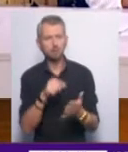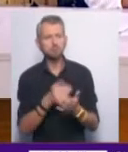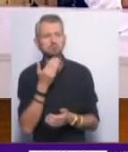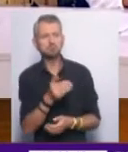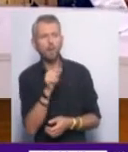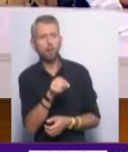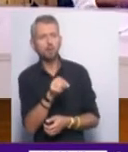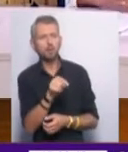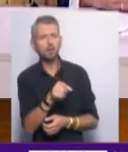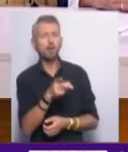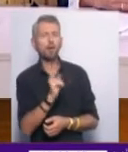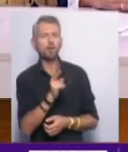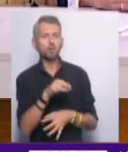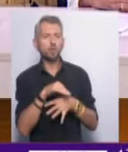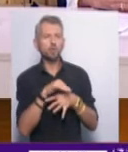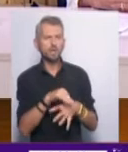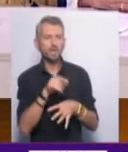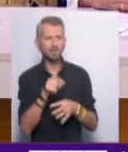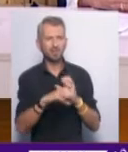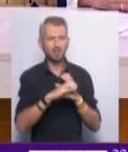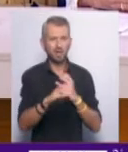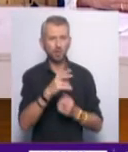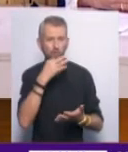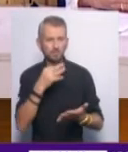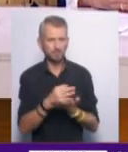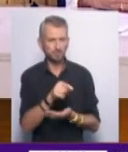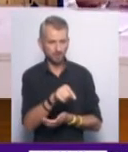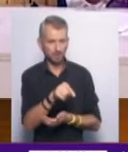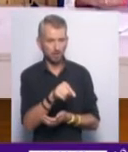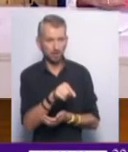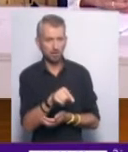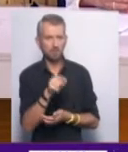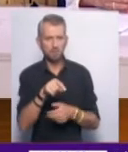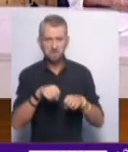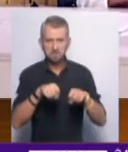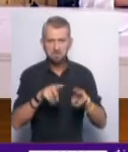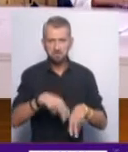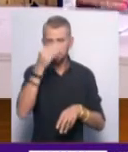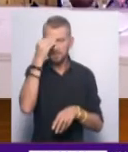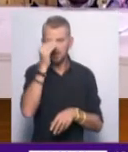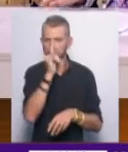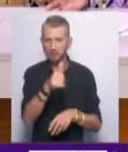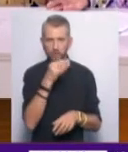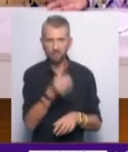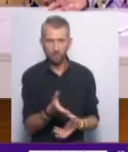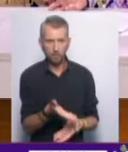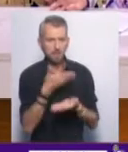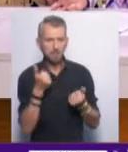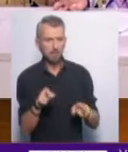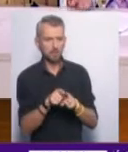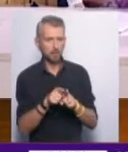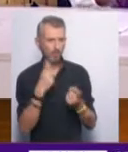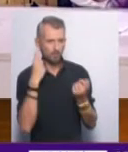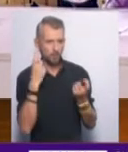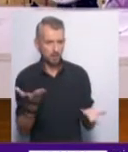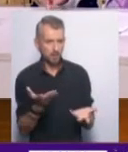цих монстрів, хто веде ці мережі, інженерні мережі, вони спеціально тобі не дадуть відповідь, нема такої відомості.